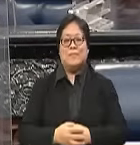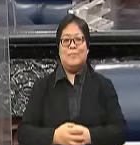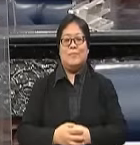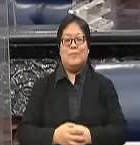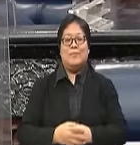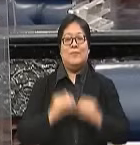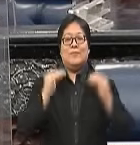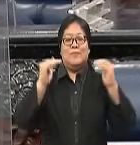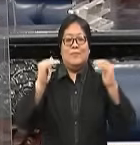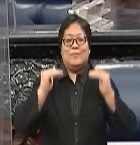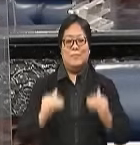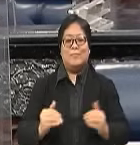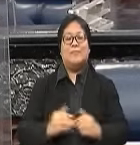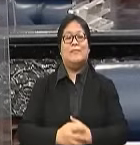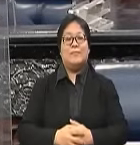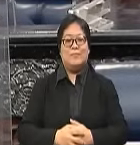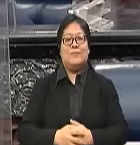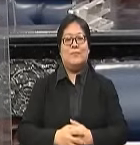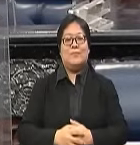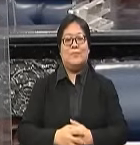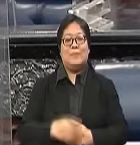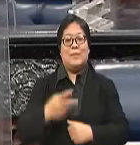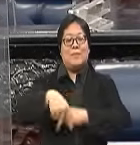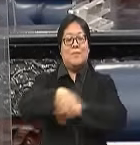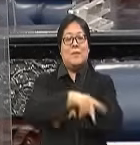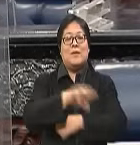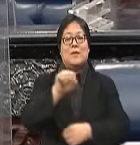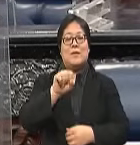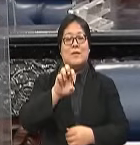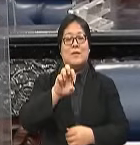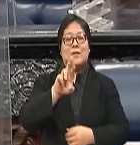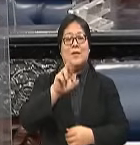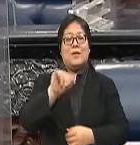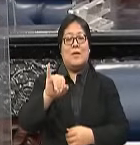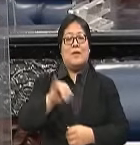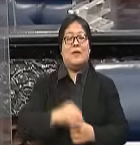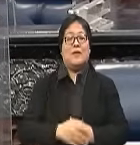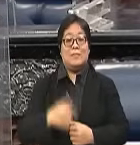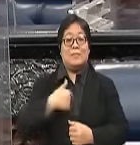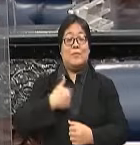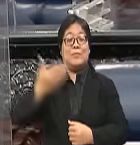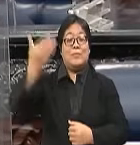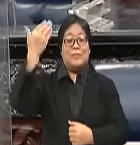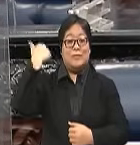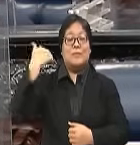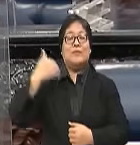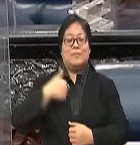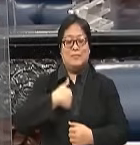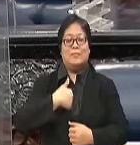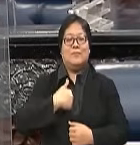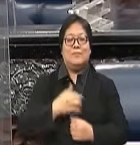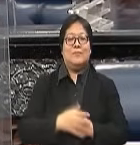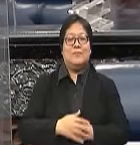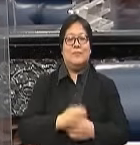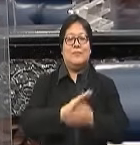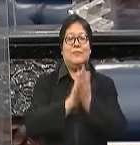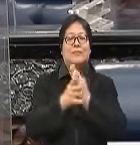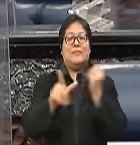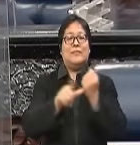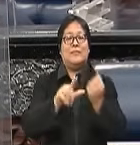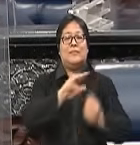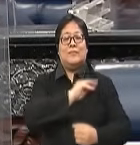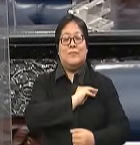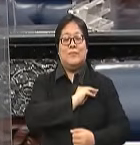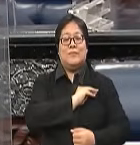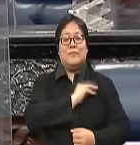sebagian padangserai Saya dulu pernah jadi timbalan menteri